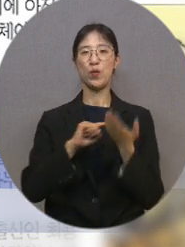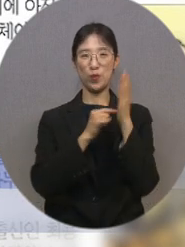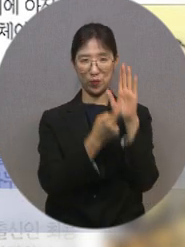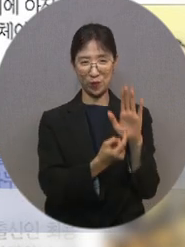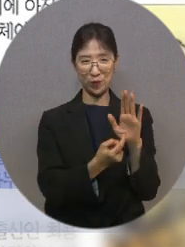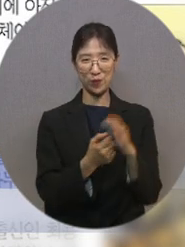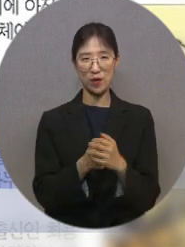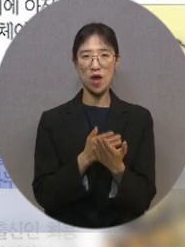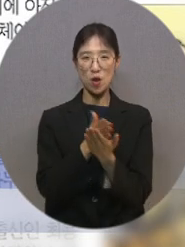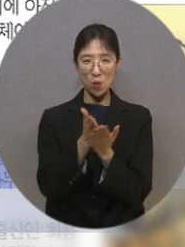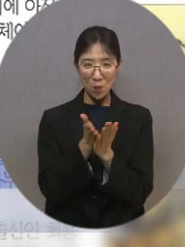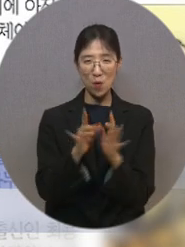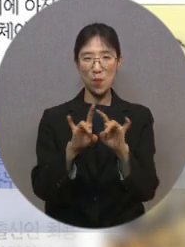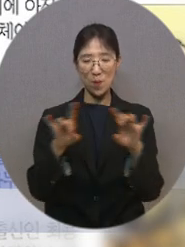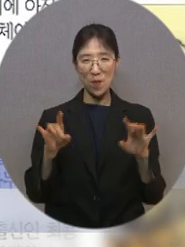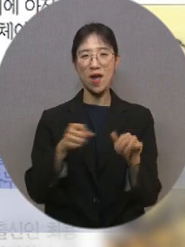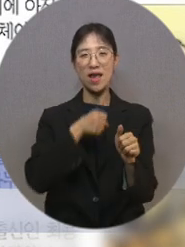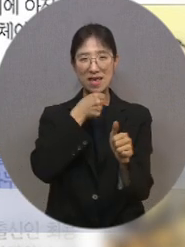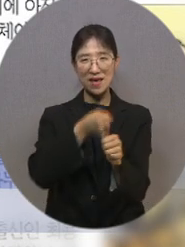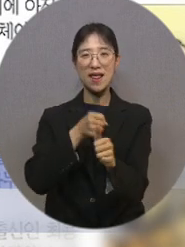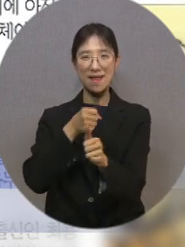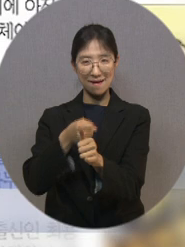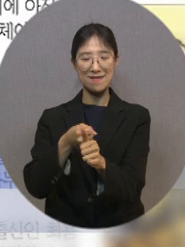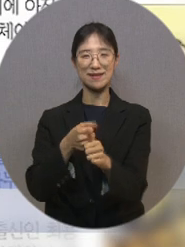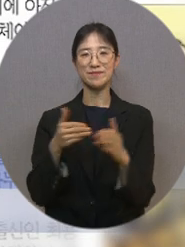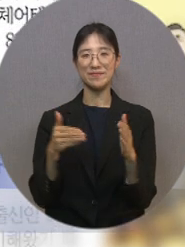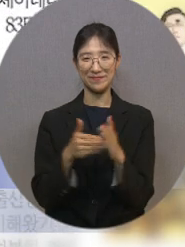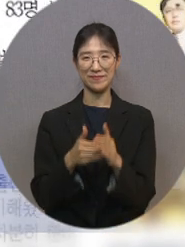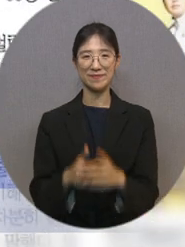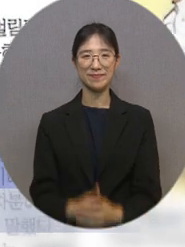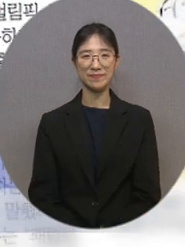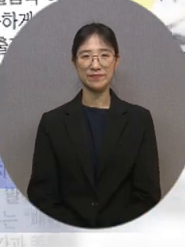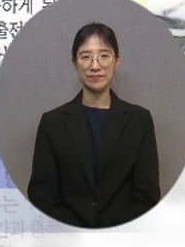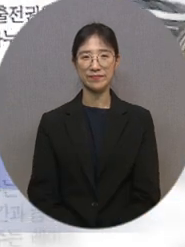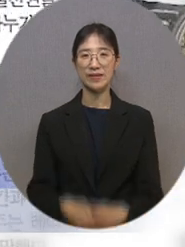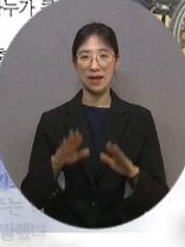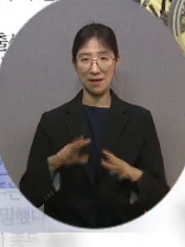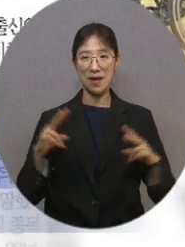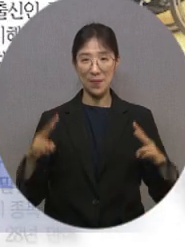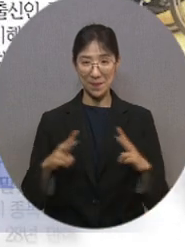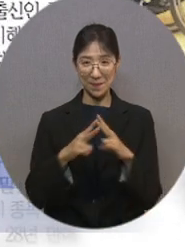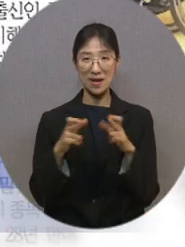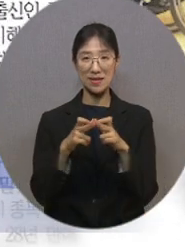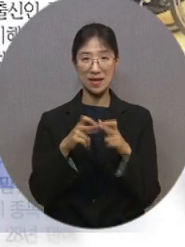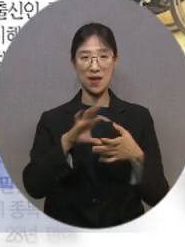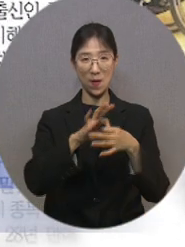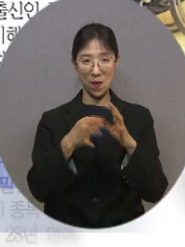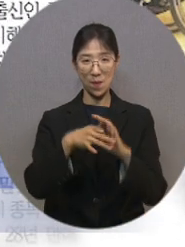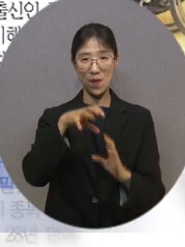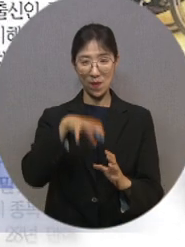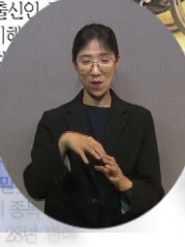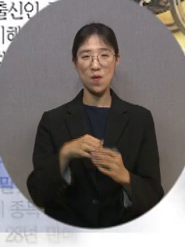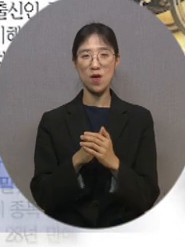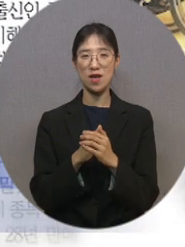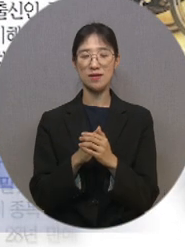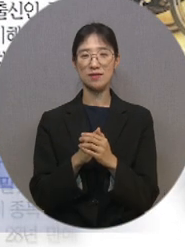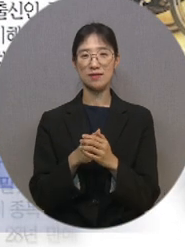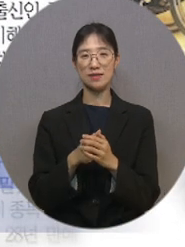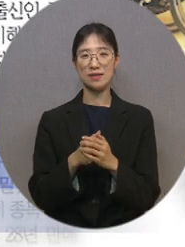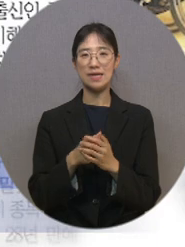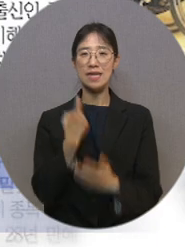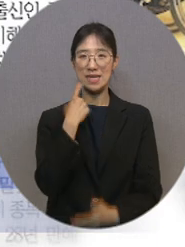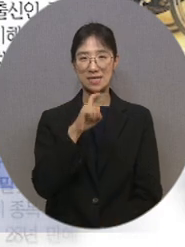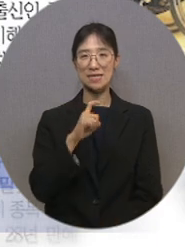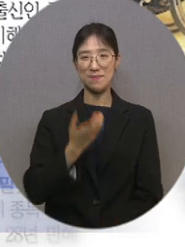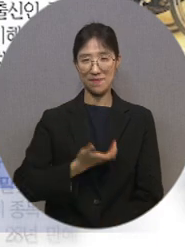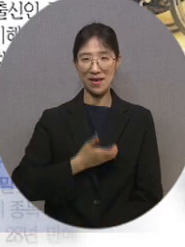공개하고 종목별 기자회견을 진행했습니다. 이번 파리 패럴림픽에서 우리 선수단은 금메달